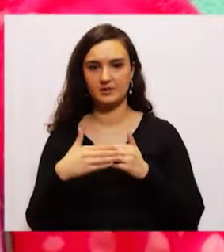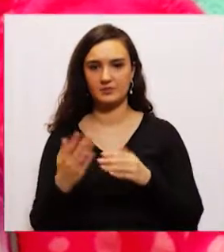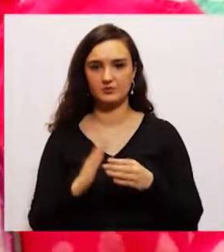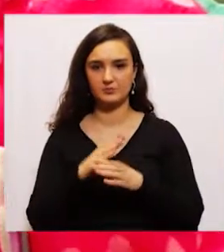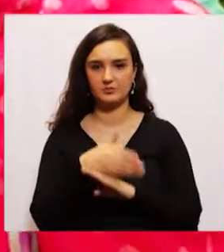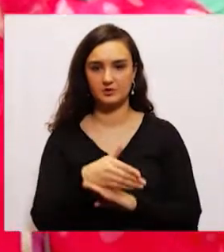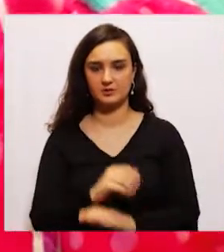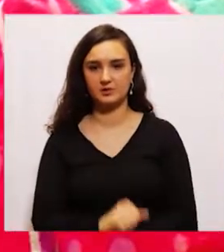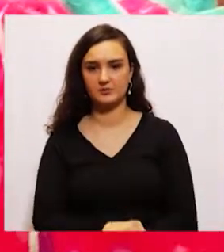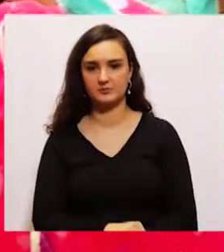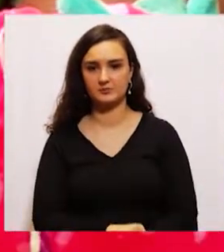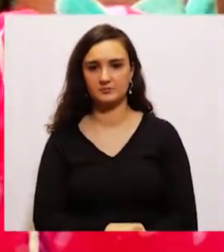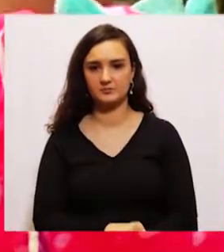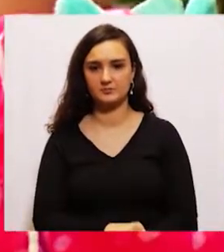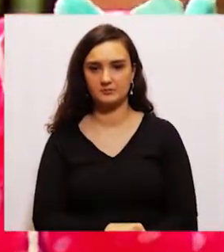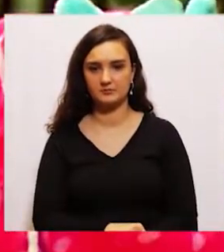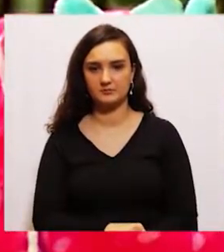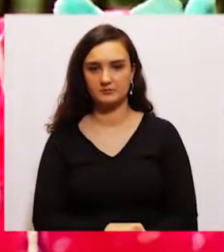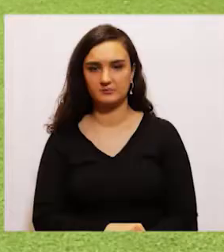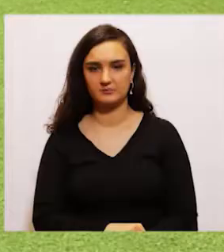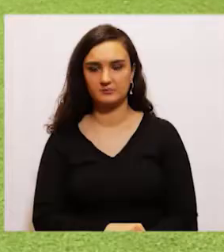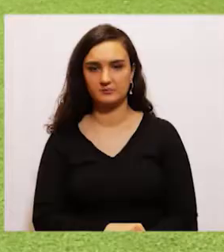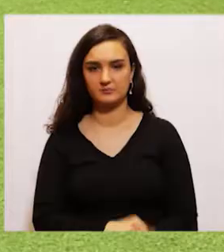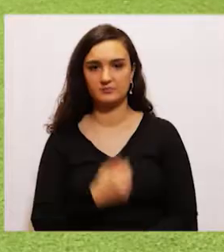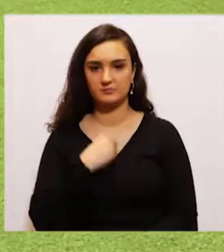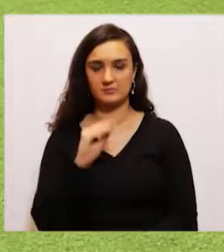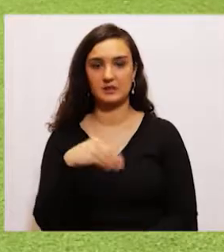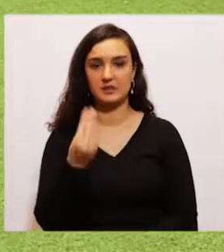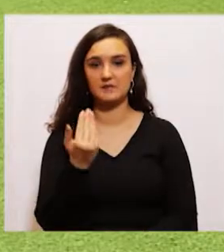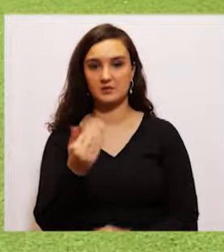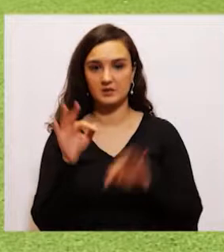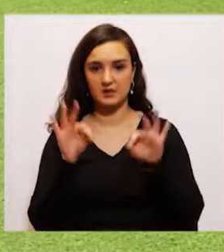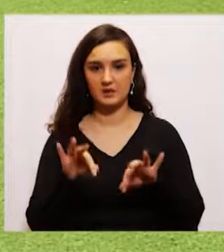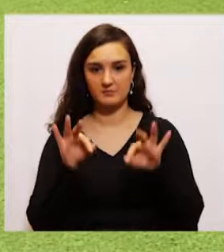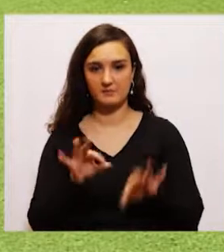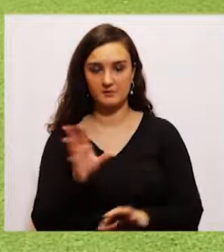რო შემოდი ხა რა გასაგებია კარგი გაძლევ მე შენ საღებავებს